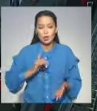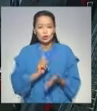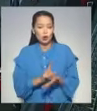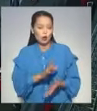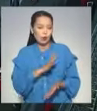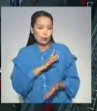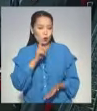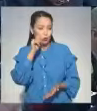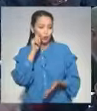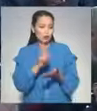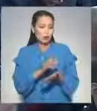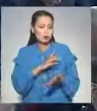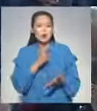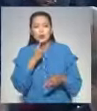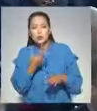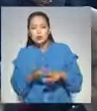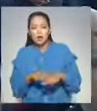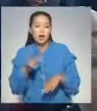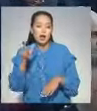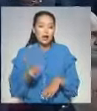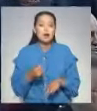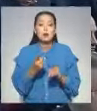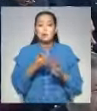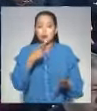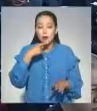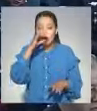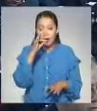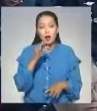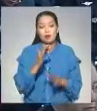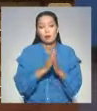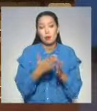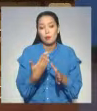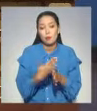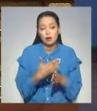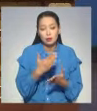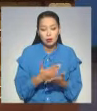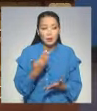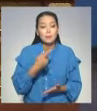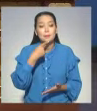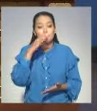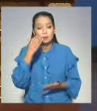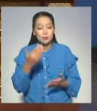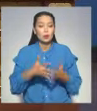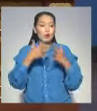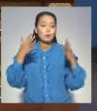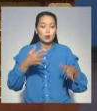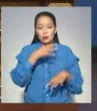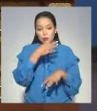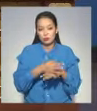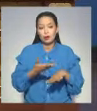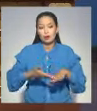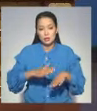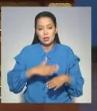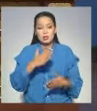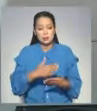Өйткені қиын жағдайға тап болған адам бірінші полициядан көмек сұрайды. Мұның өзі құзырлыларға артылған жауапкершілік жүгі ауыр